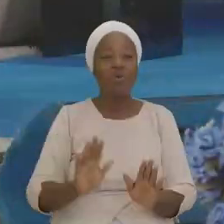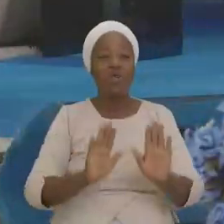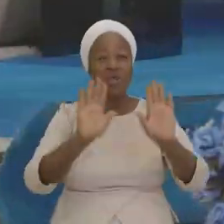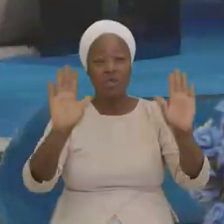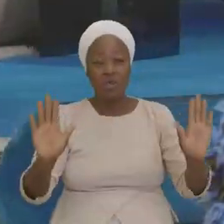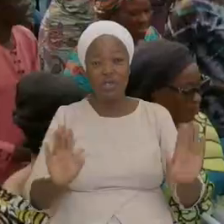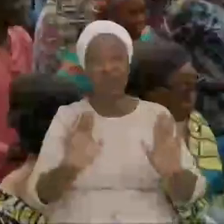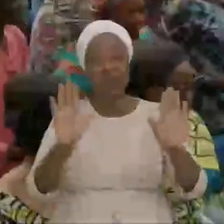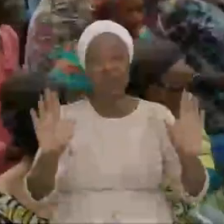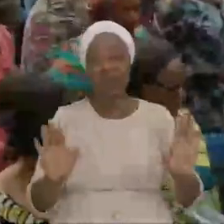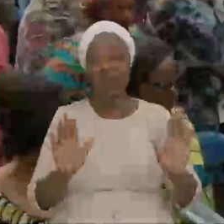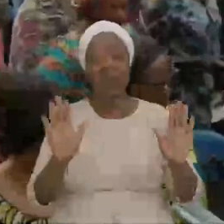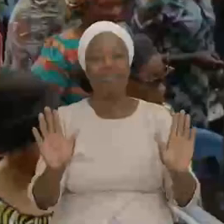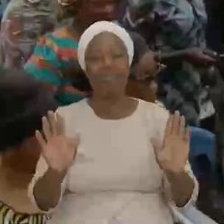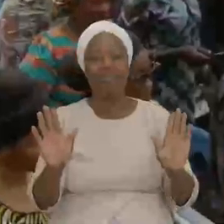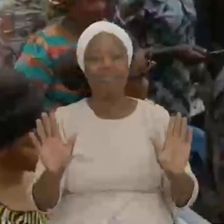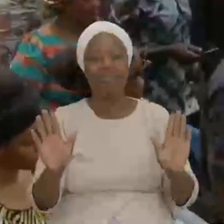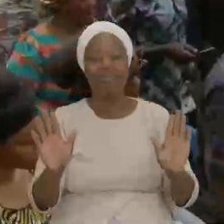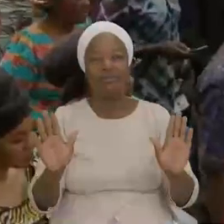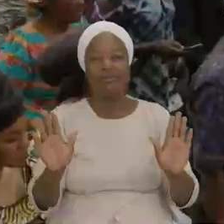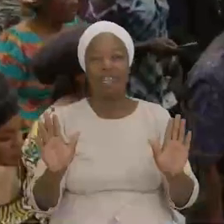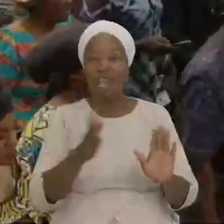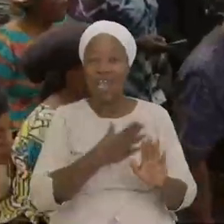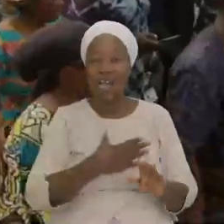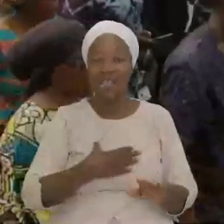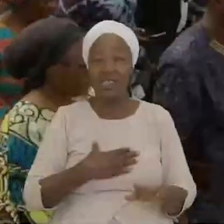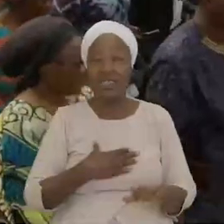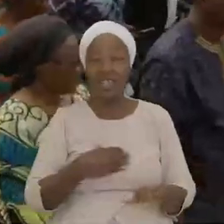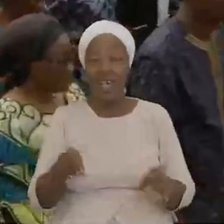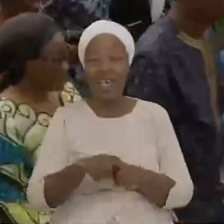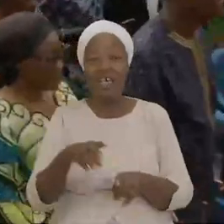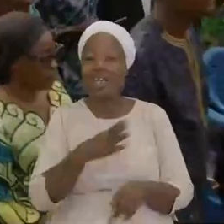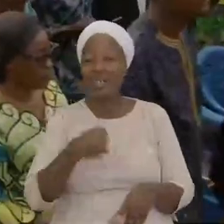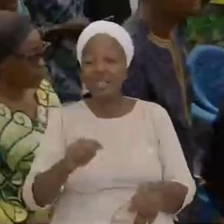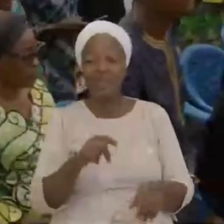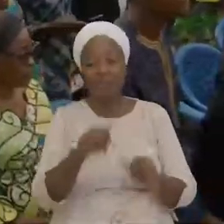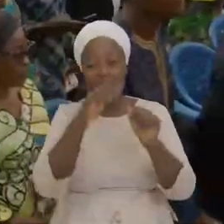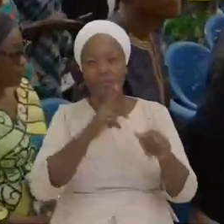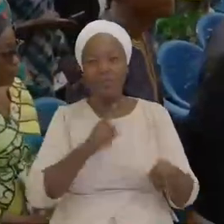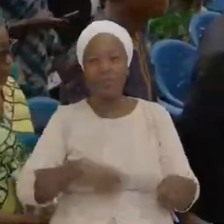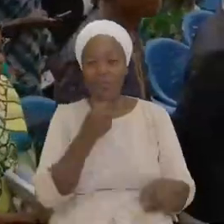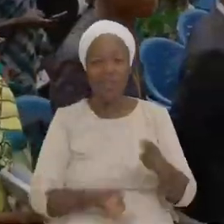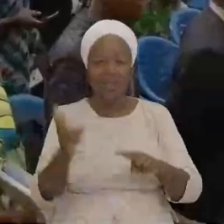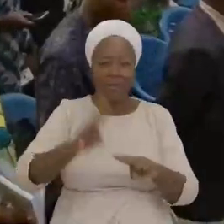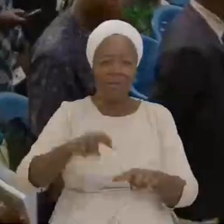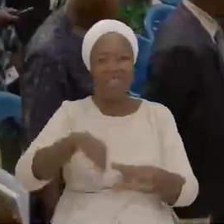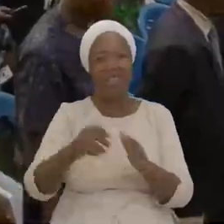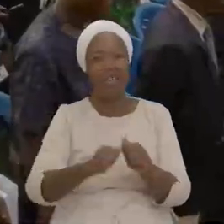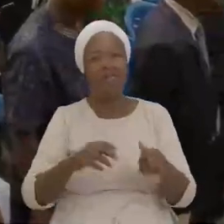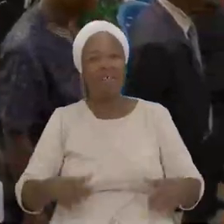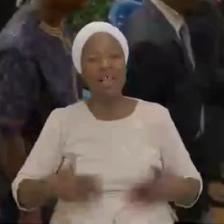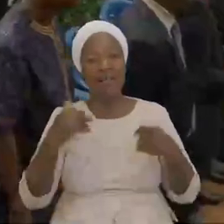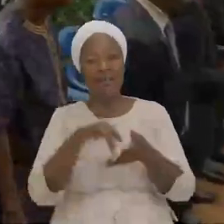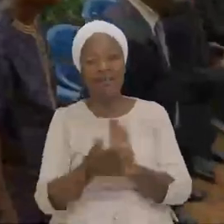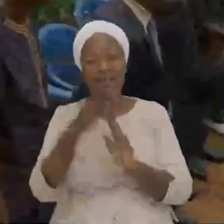aujourd'hui, en ce dimanche glorieux. Et les bénédictions du Seigneur soient